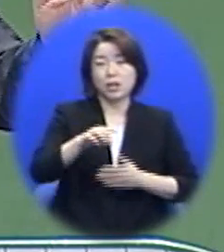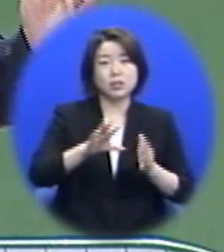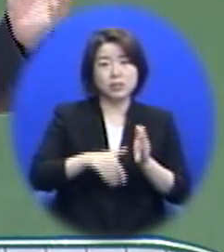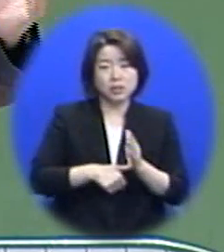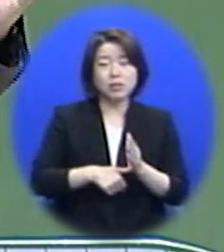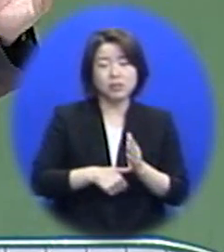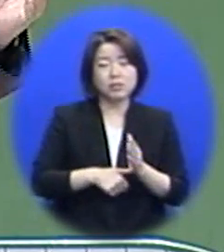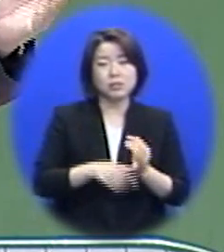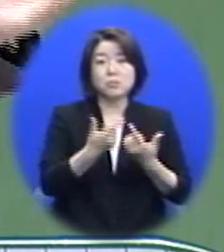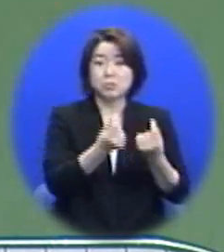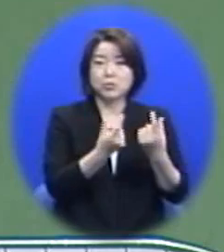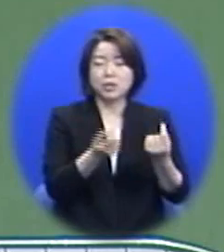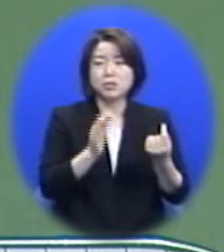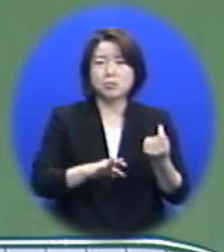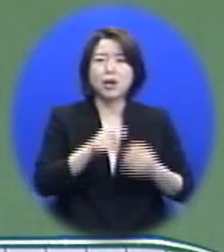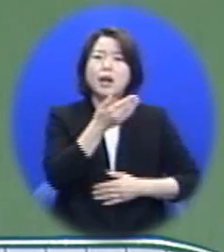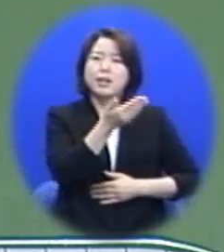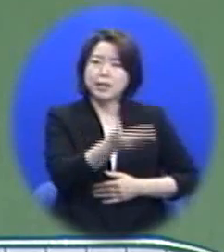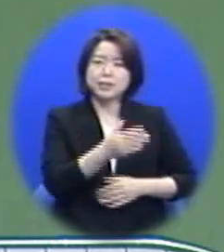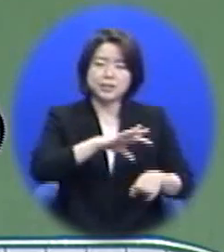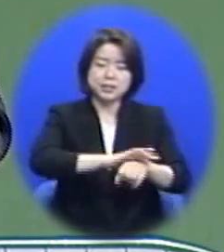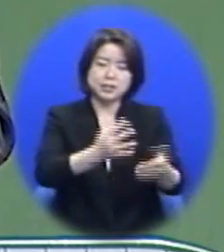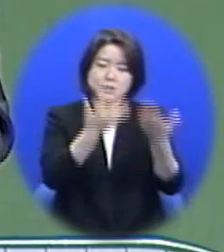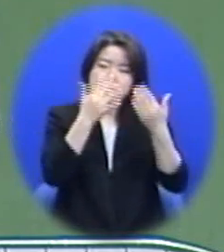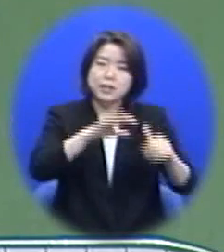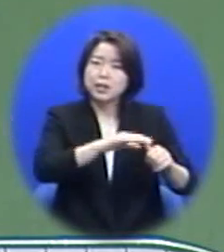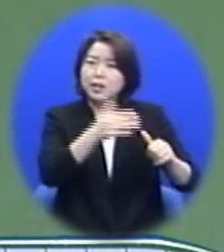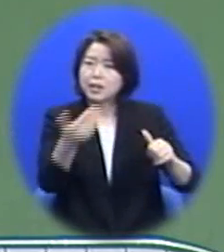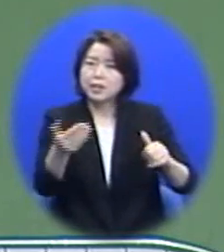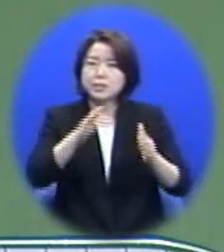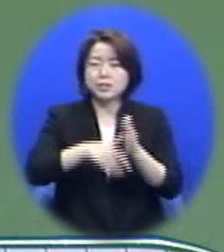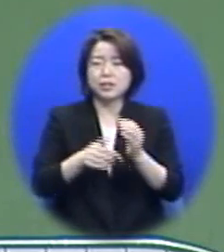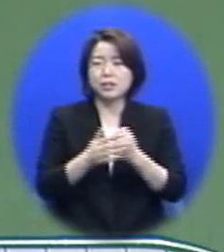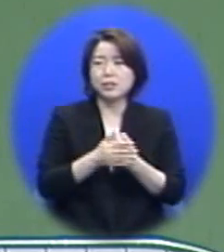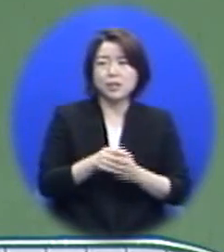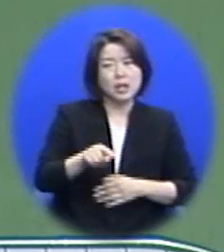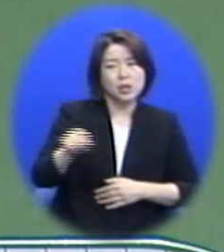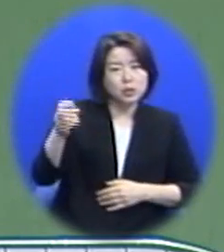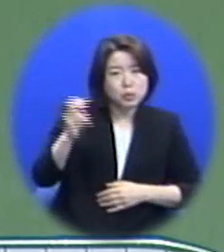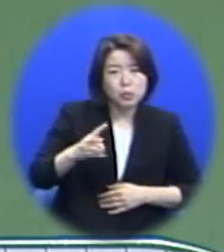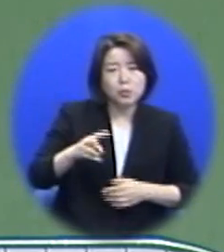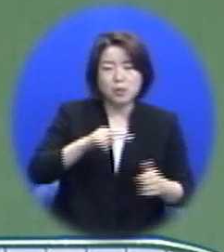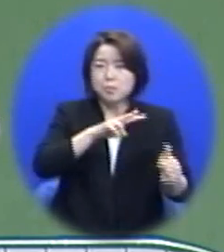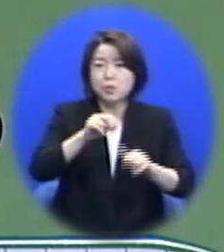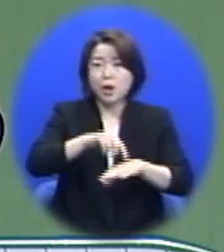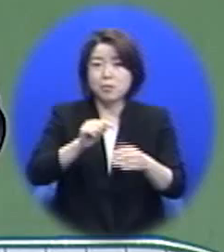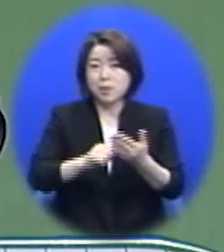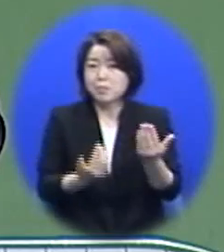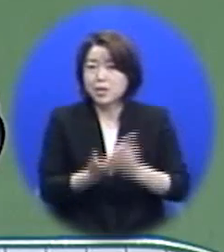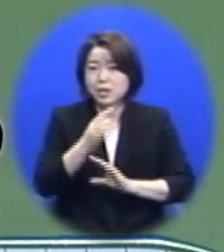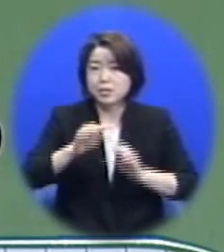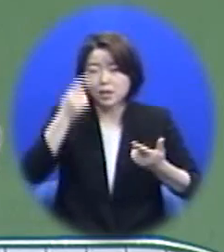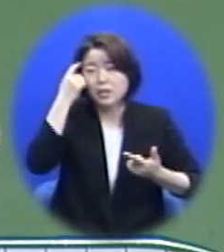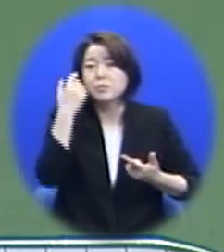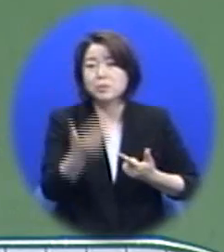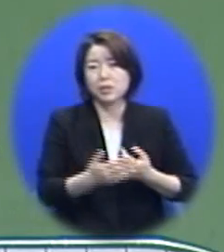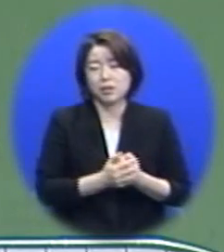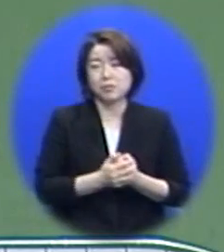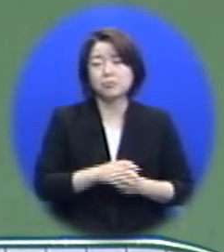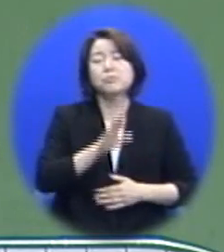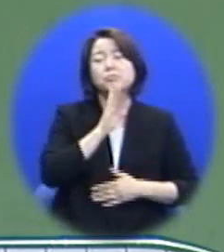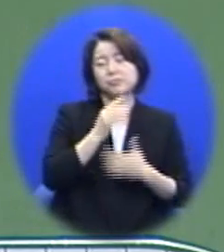그랬다 하더라도 당신이 추억할 때는 그들이 증오가 되지 않았습니까 물론 그때도